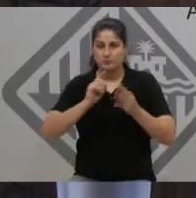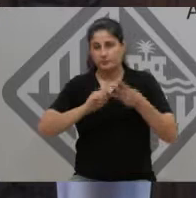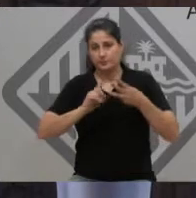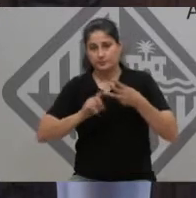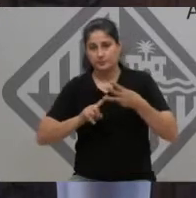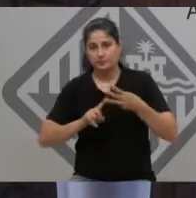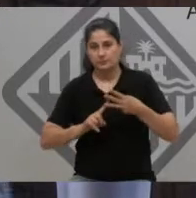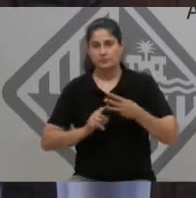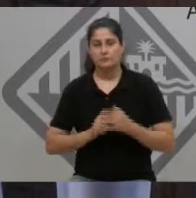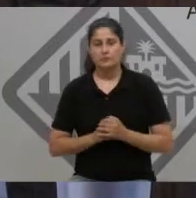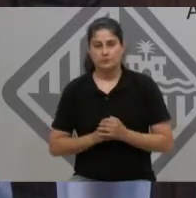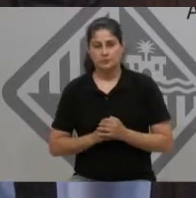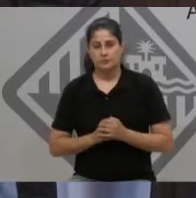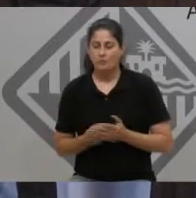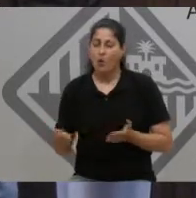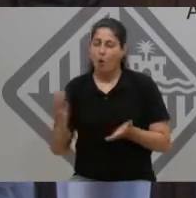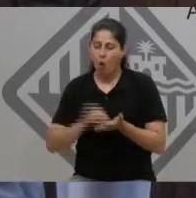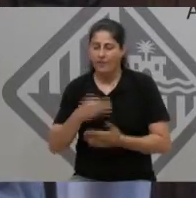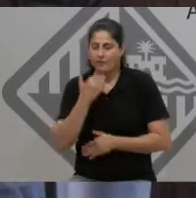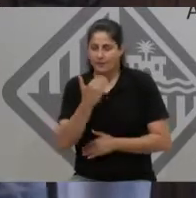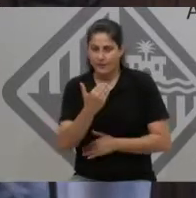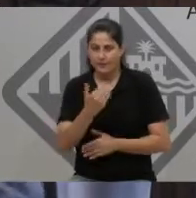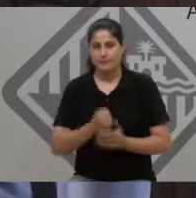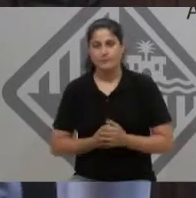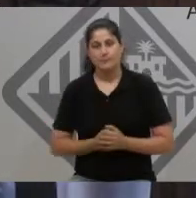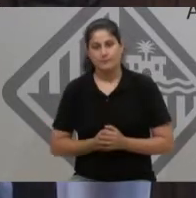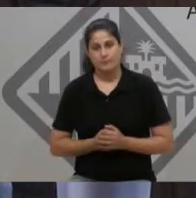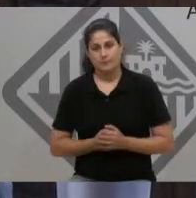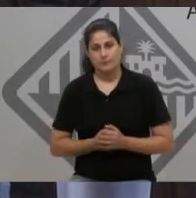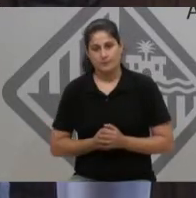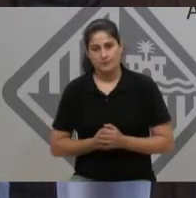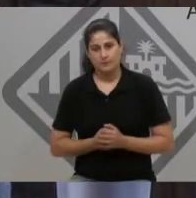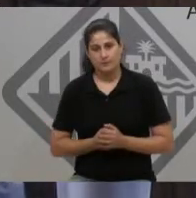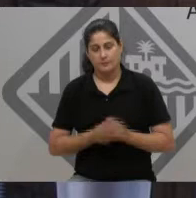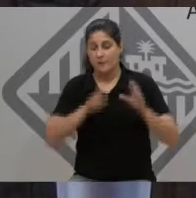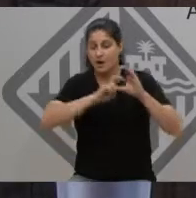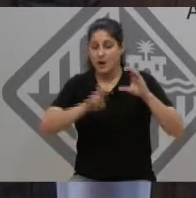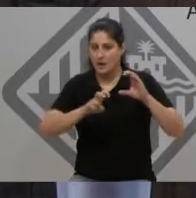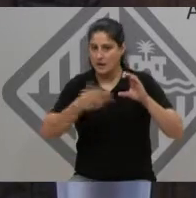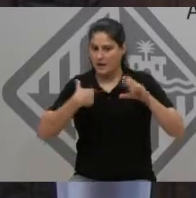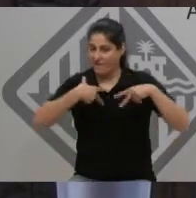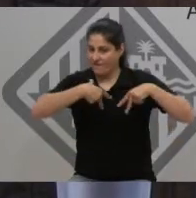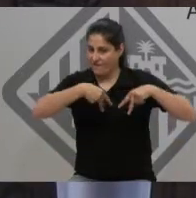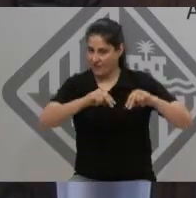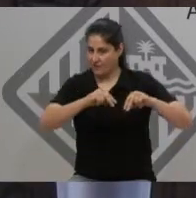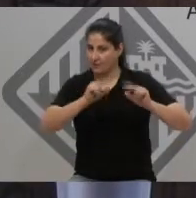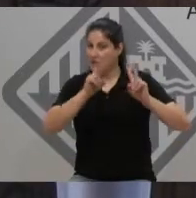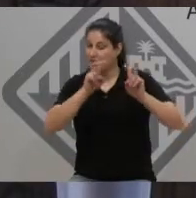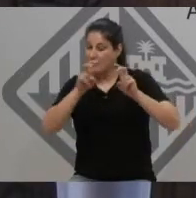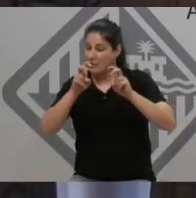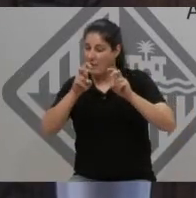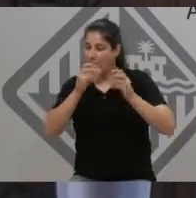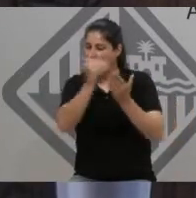demanem una vegada més també que quan està superada la crisi econòmica, sobretot en matèria de